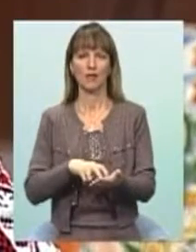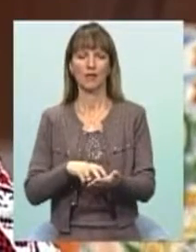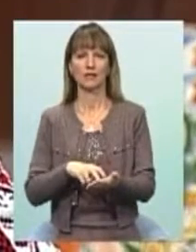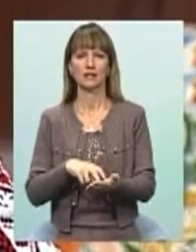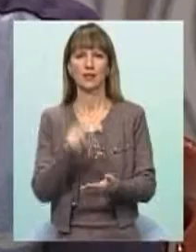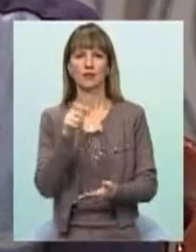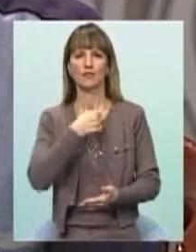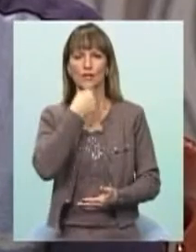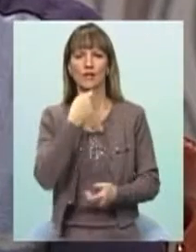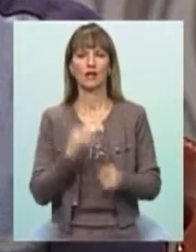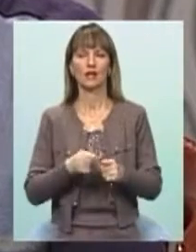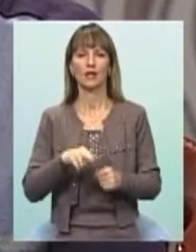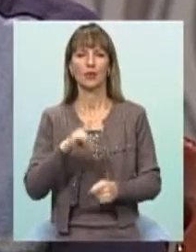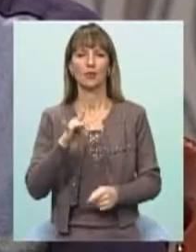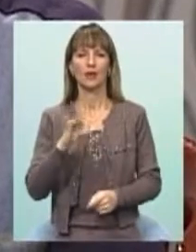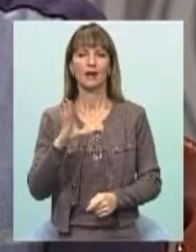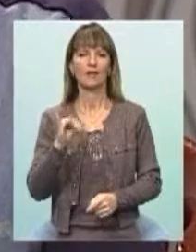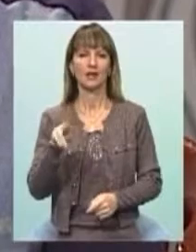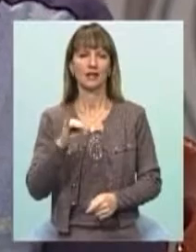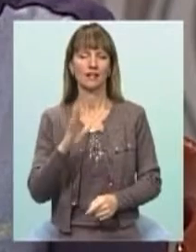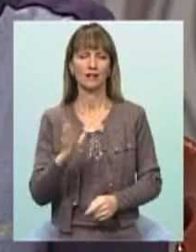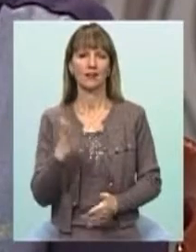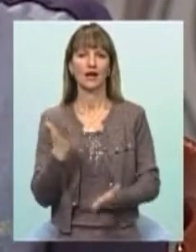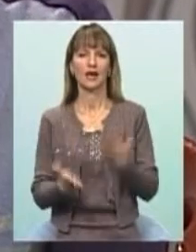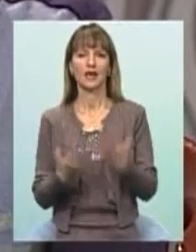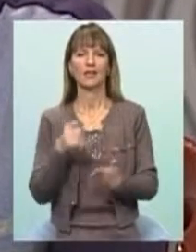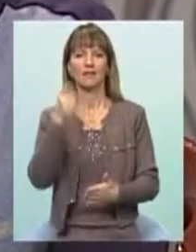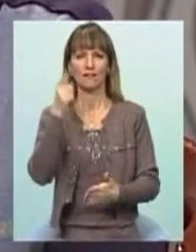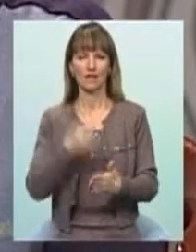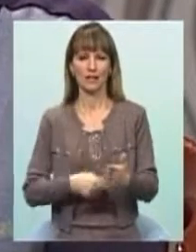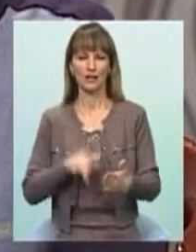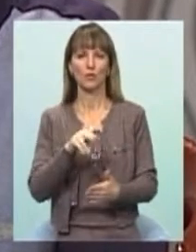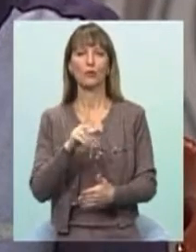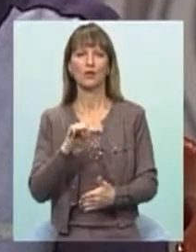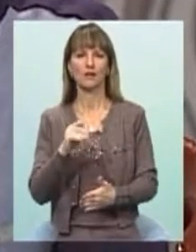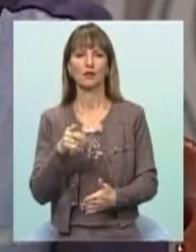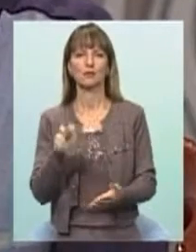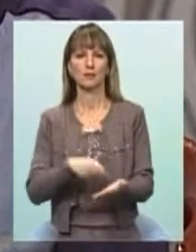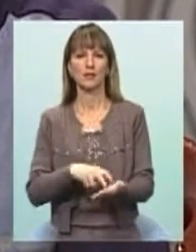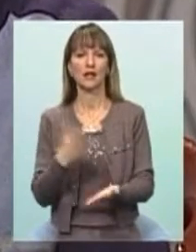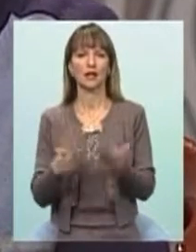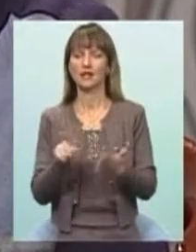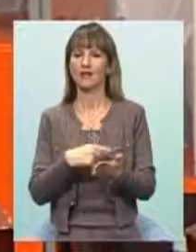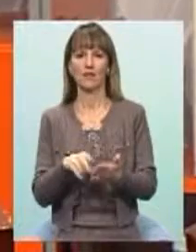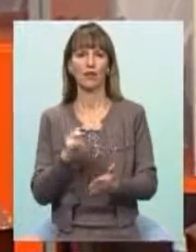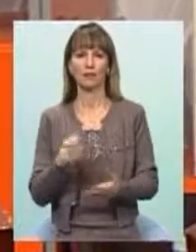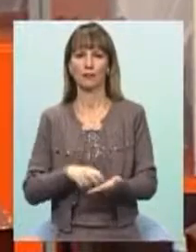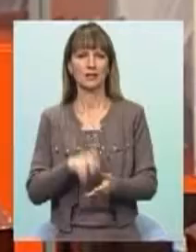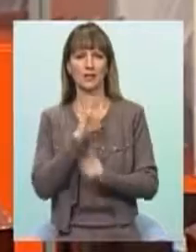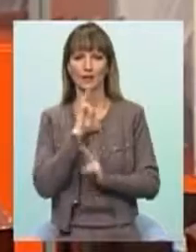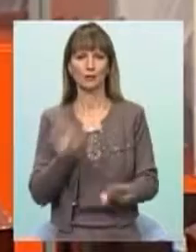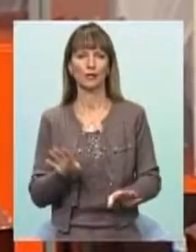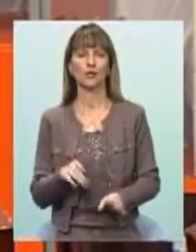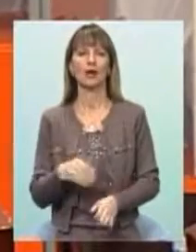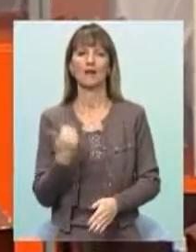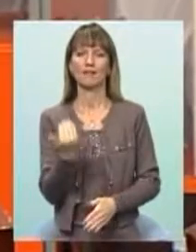привидів? Ну, якщо вони вірять у привидів, то так, а якщо ні, то ні. Так, дійсно. Ну,